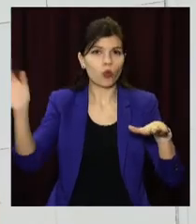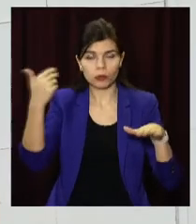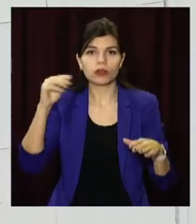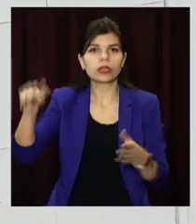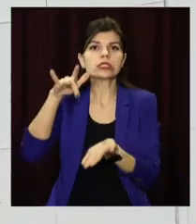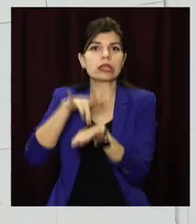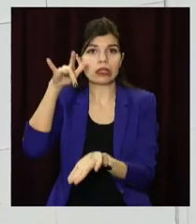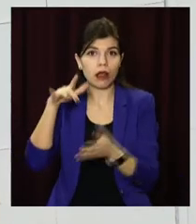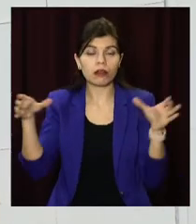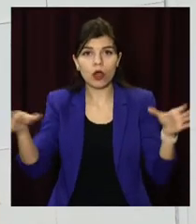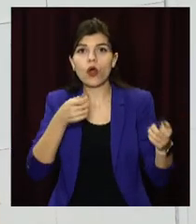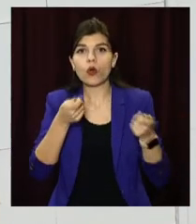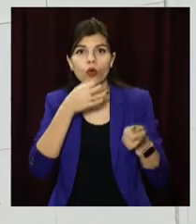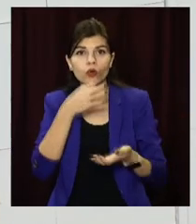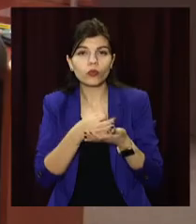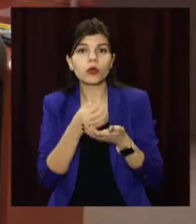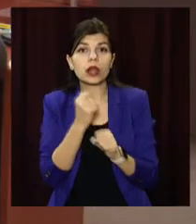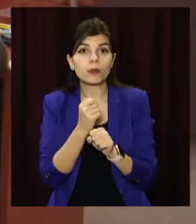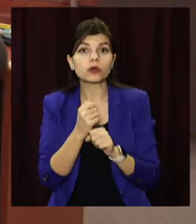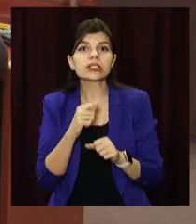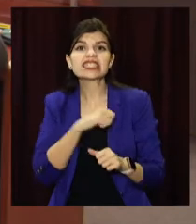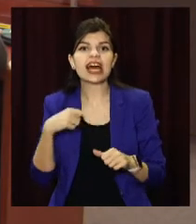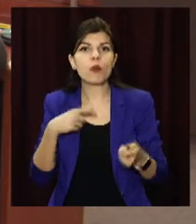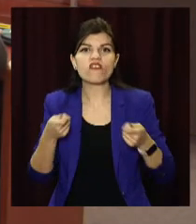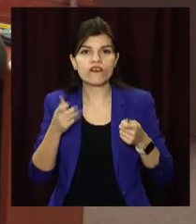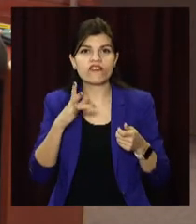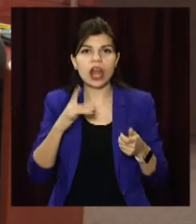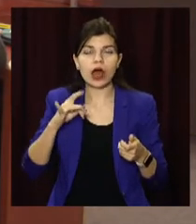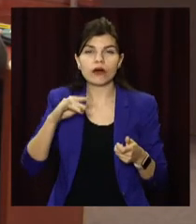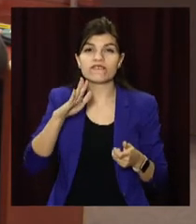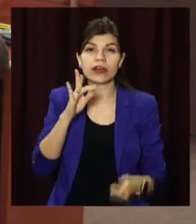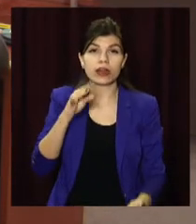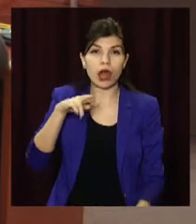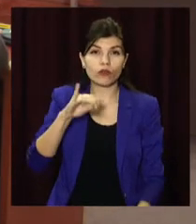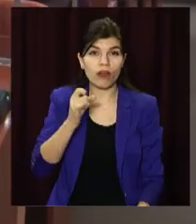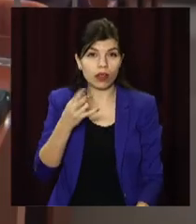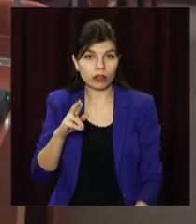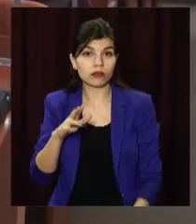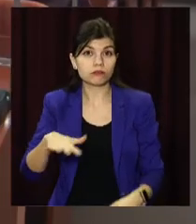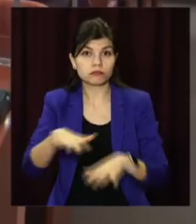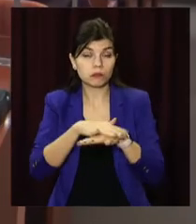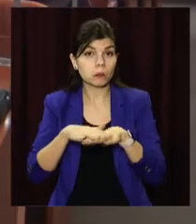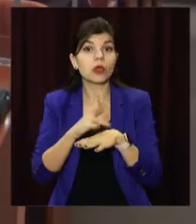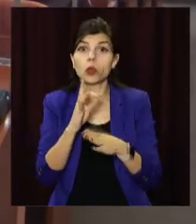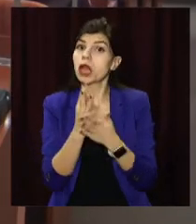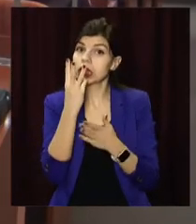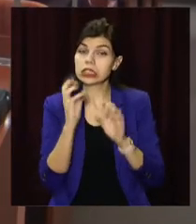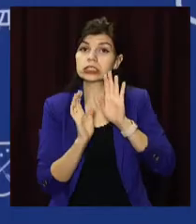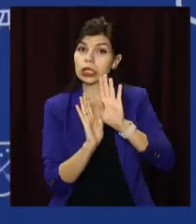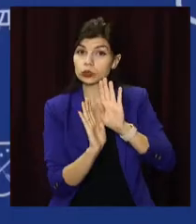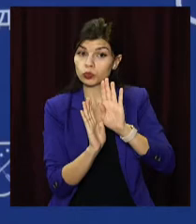департамент капітального будівництва та управління по роботі з самоорганізації населення. Крім того, у міського голови з'явилися три нових